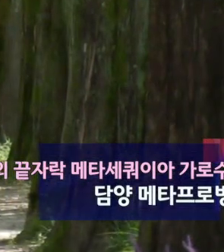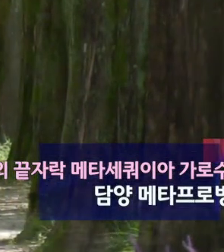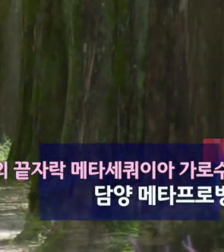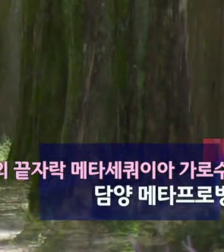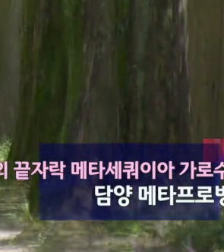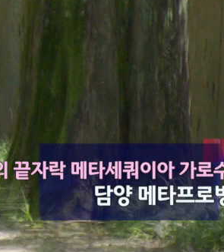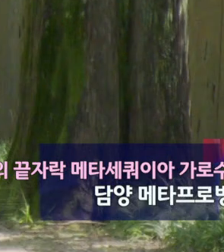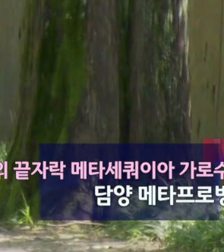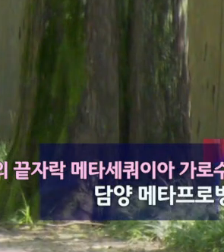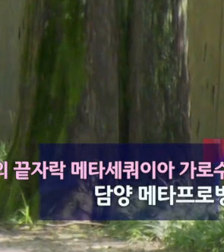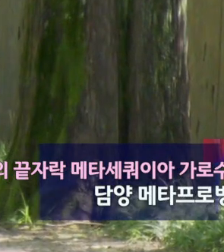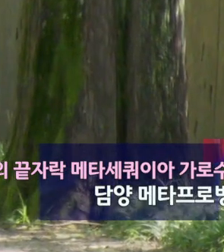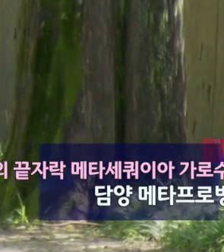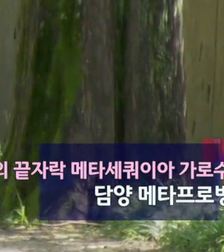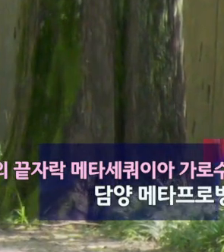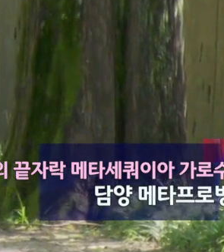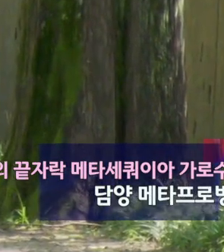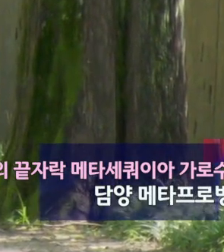으